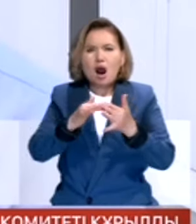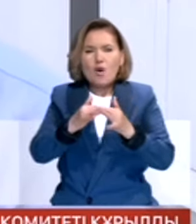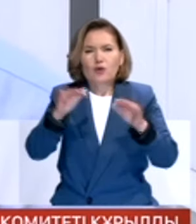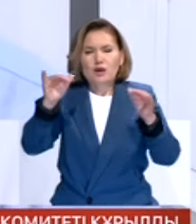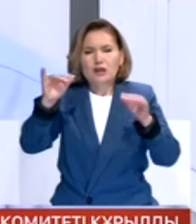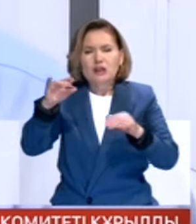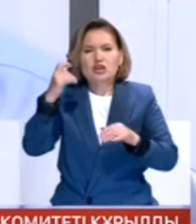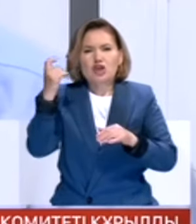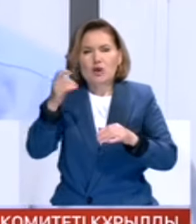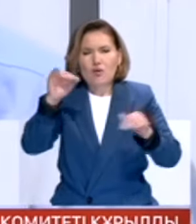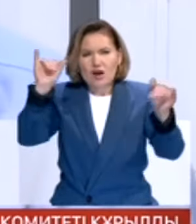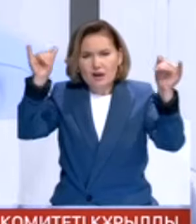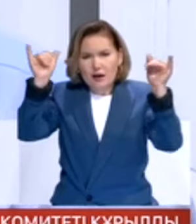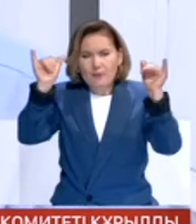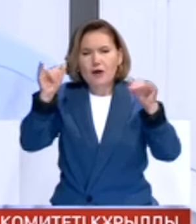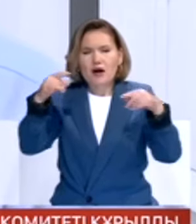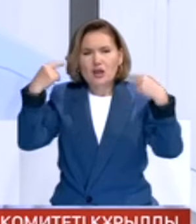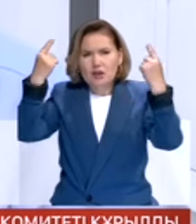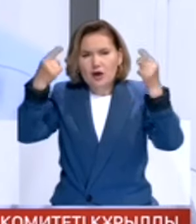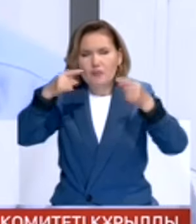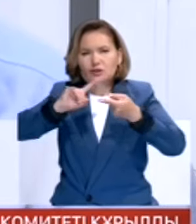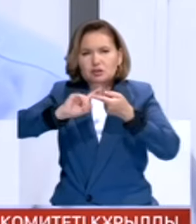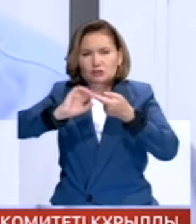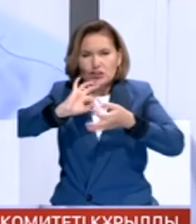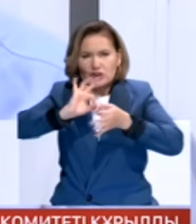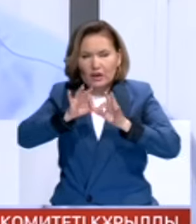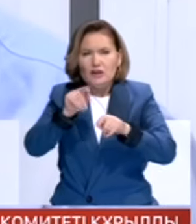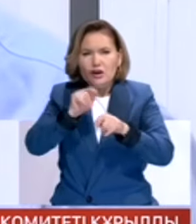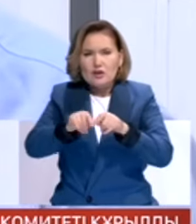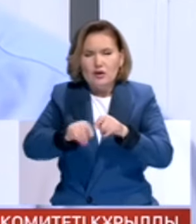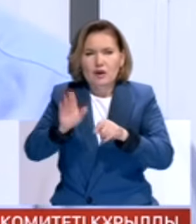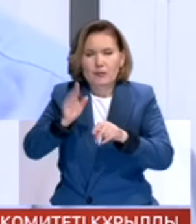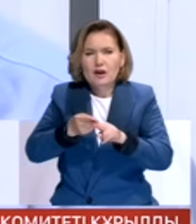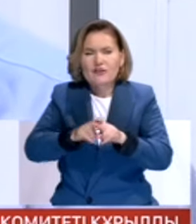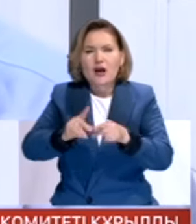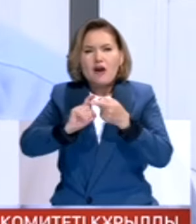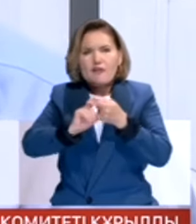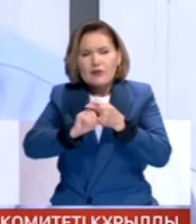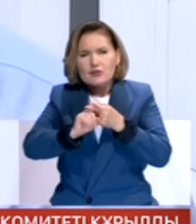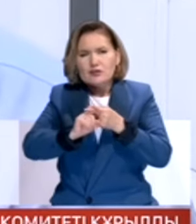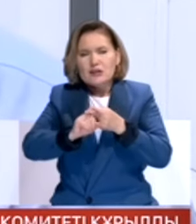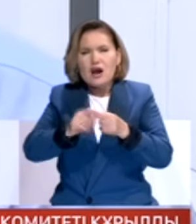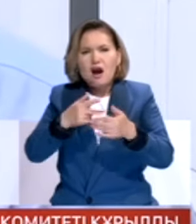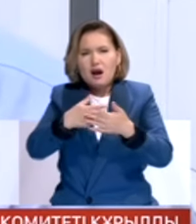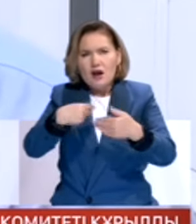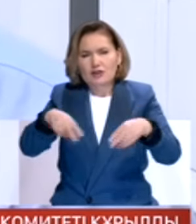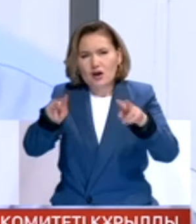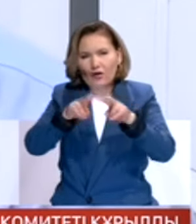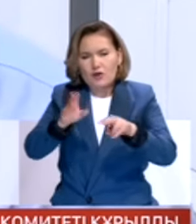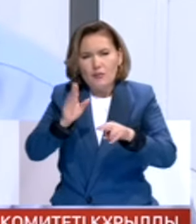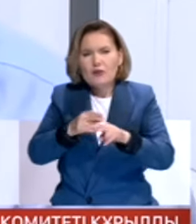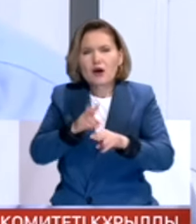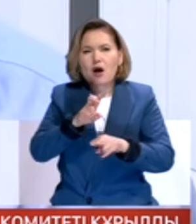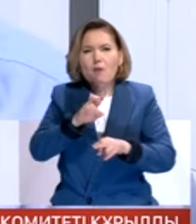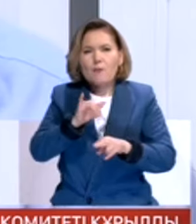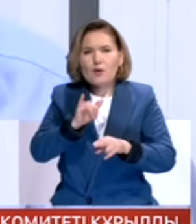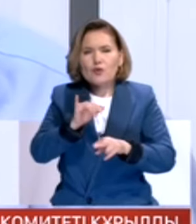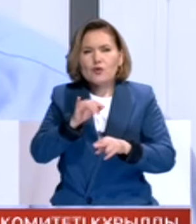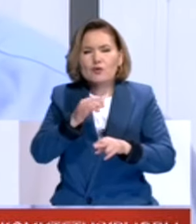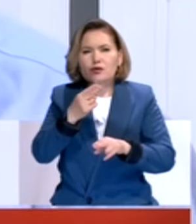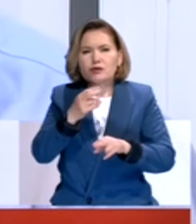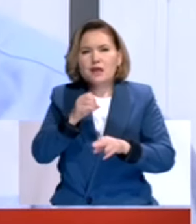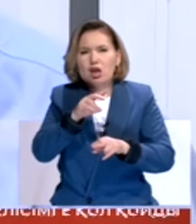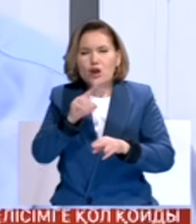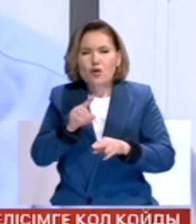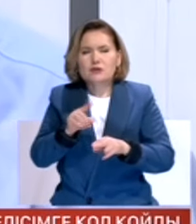жануарларына қайтадан диагностикалық тексерулер жүргізіледі. Егер осы диагностикалық тексерулер нәтижесінде ешқандай жанды бруцеллезге оң